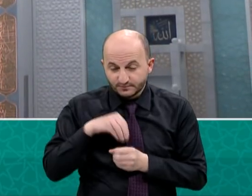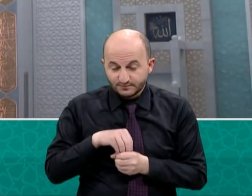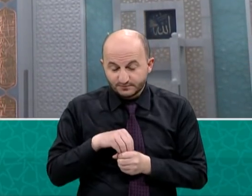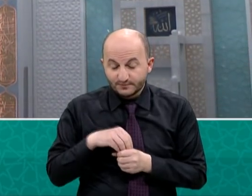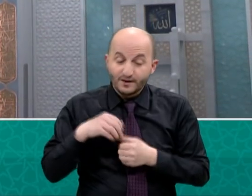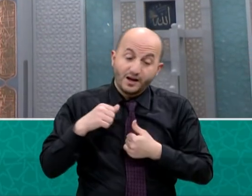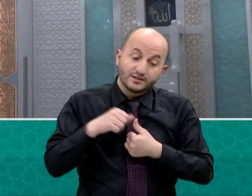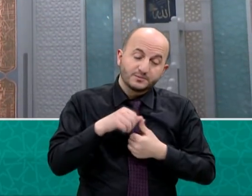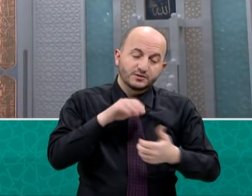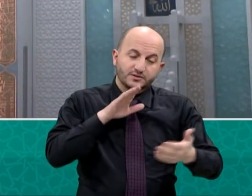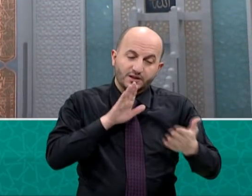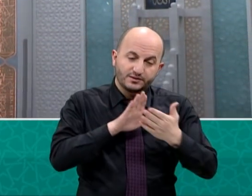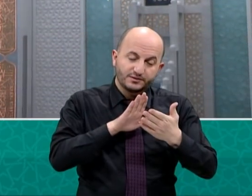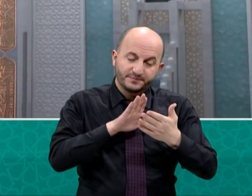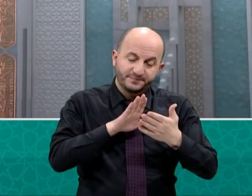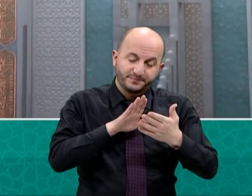eşlerimize karşı